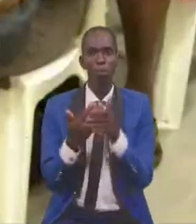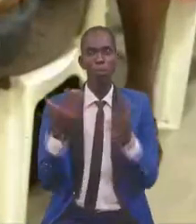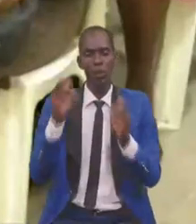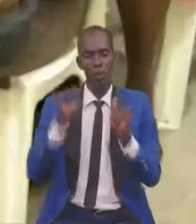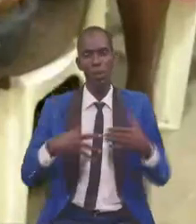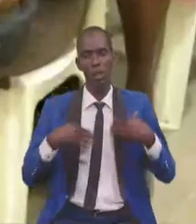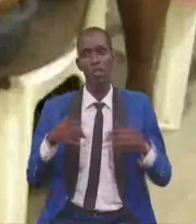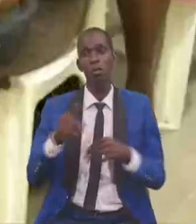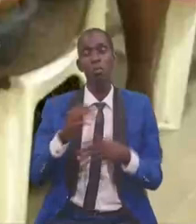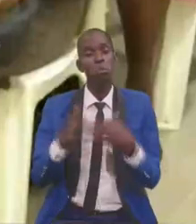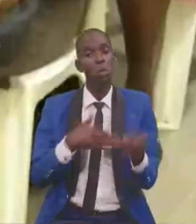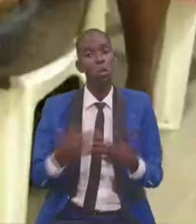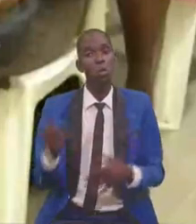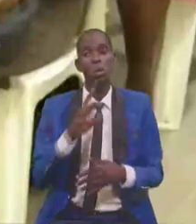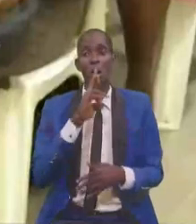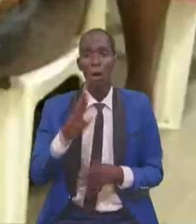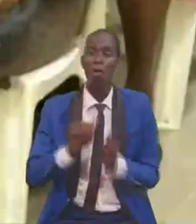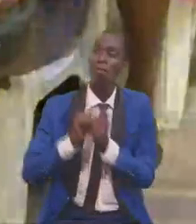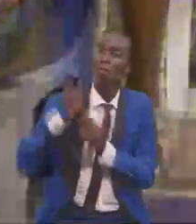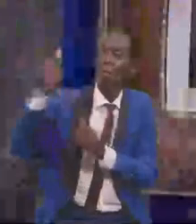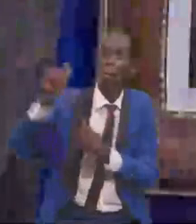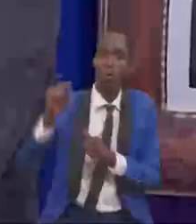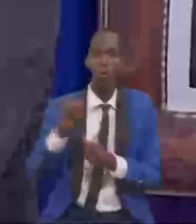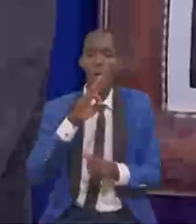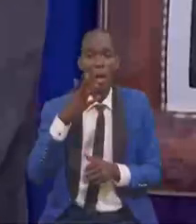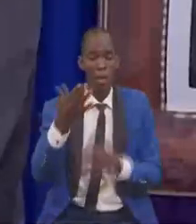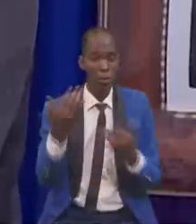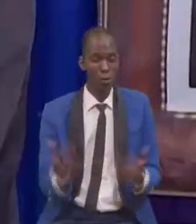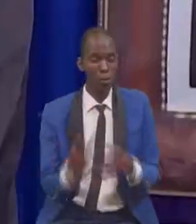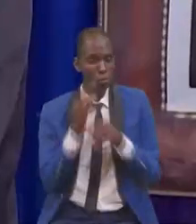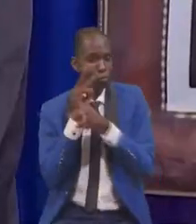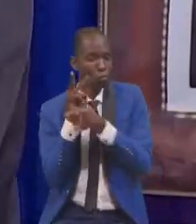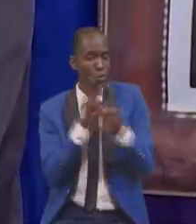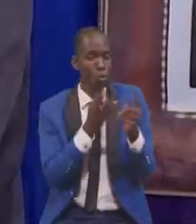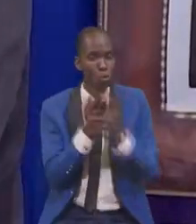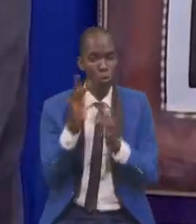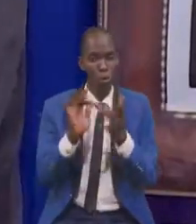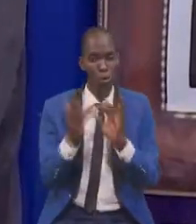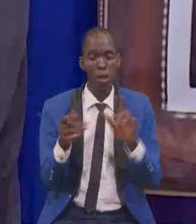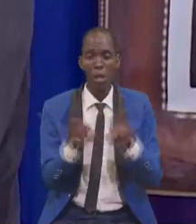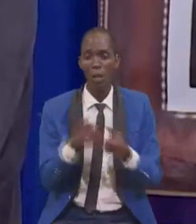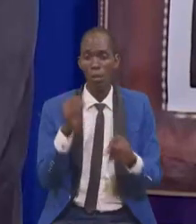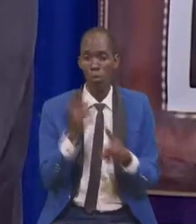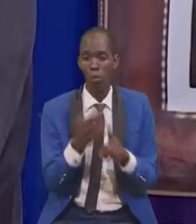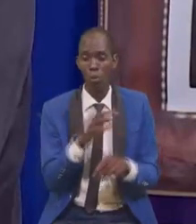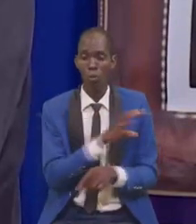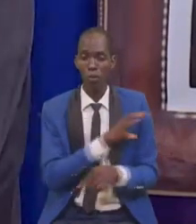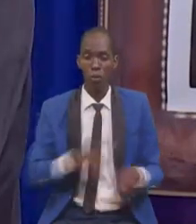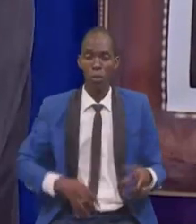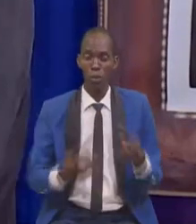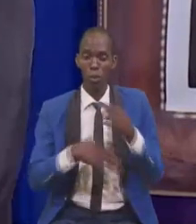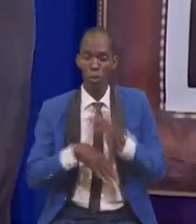distance, même lorsque vous êtes dans le lointain et vous regardez là où vous êtes maintenant. Comme la